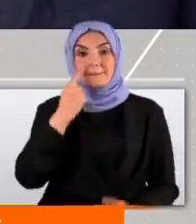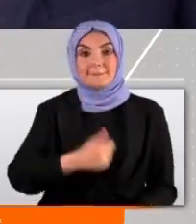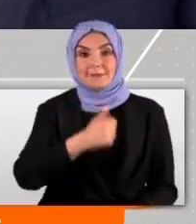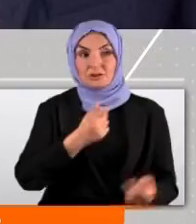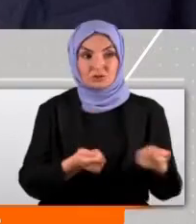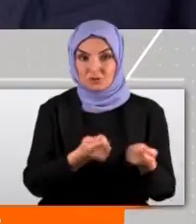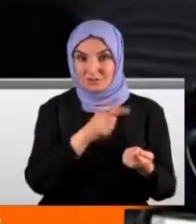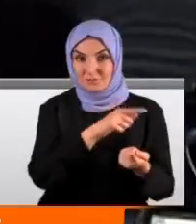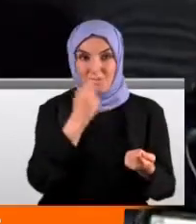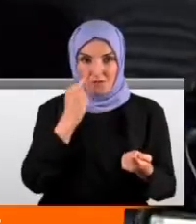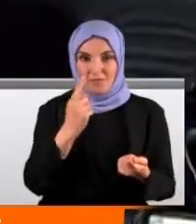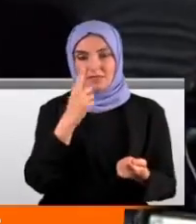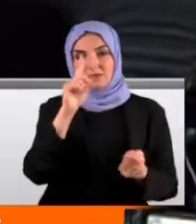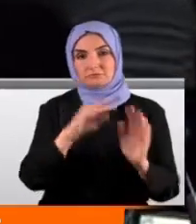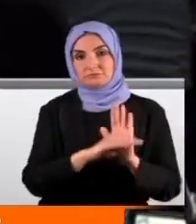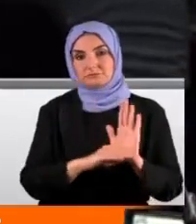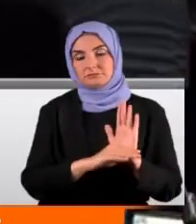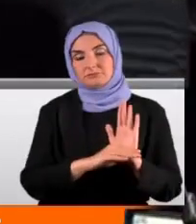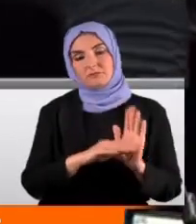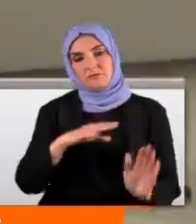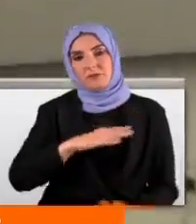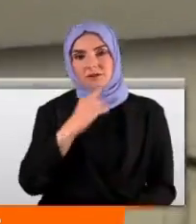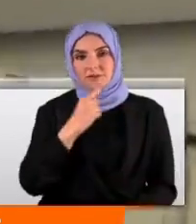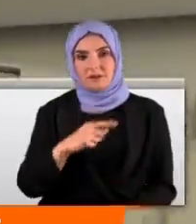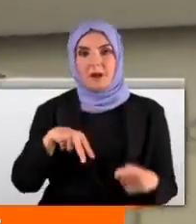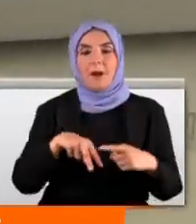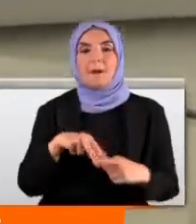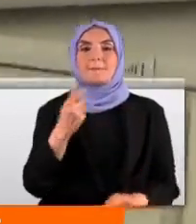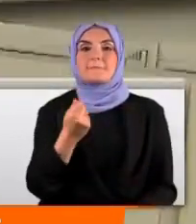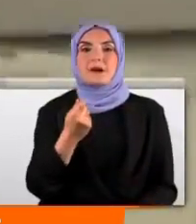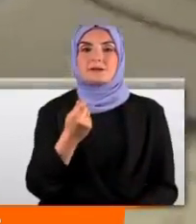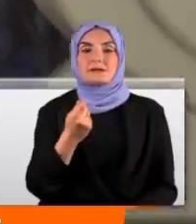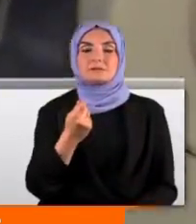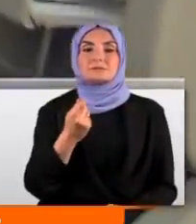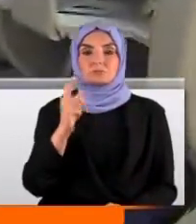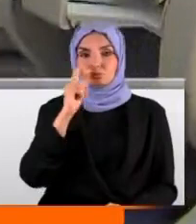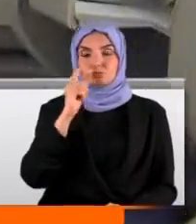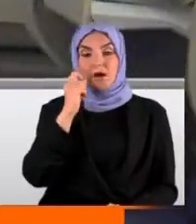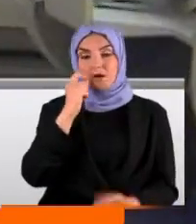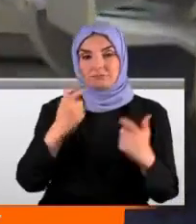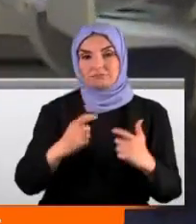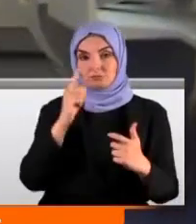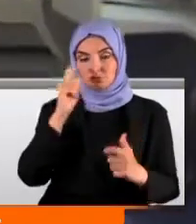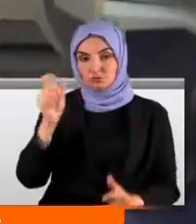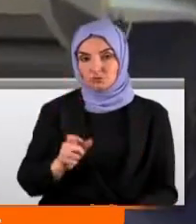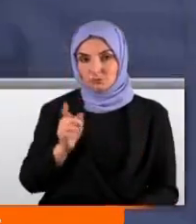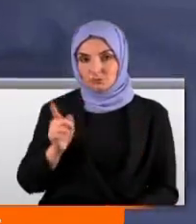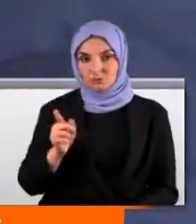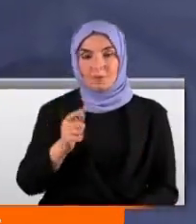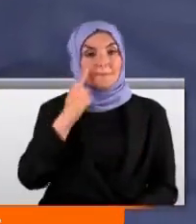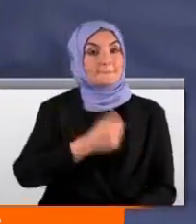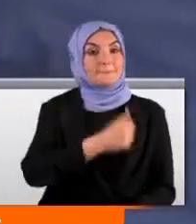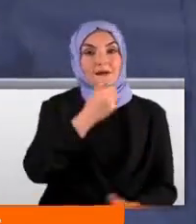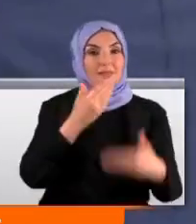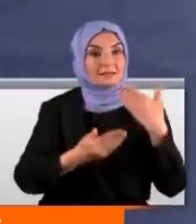formül üzerinde yürütülüyor. Apara Ankara Haber Müdürü Murat Ovucu, Bakan Bilgin'in EYT ile ilgili anlattığı yeni detayları A Haber canlı